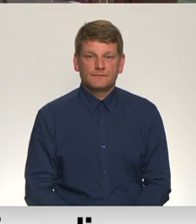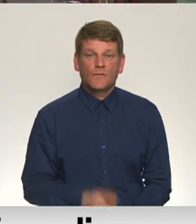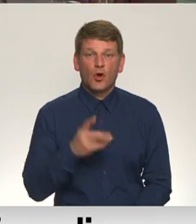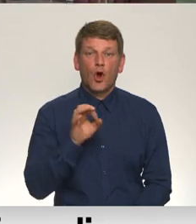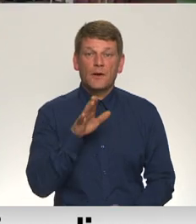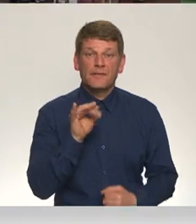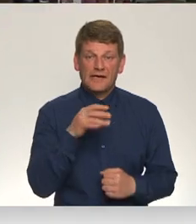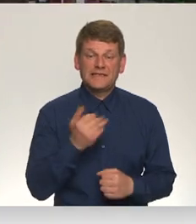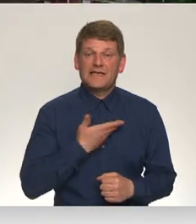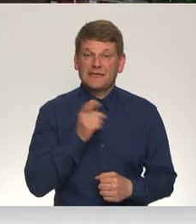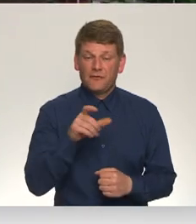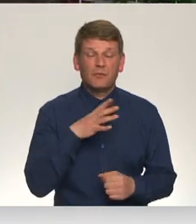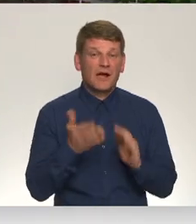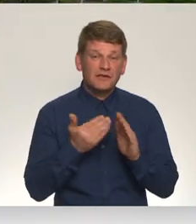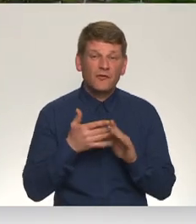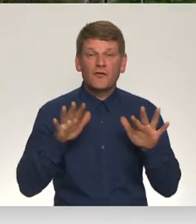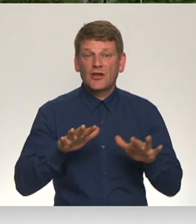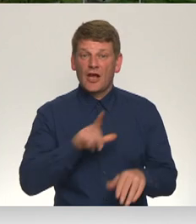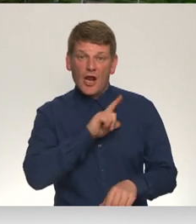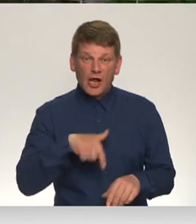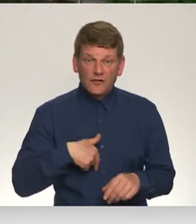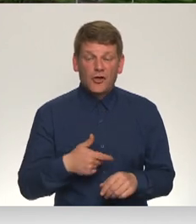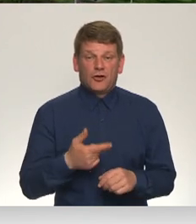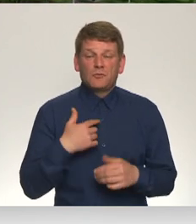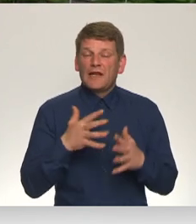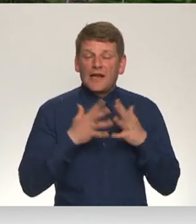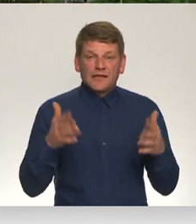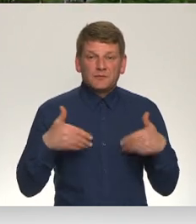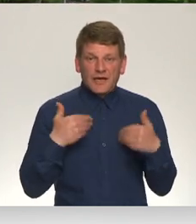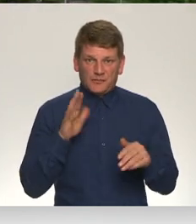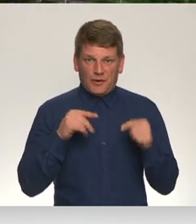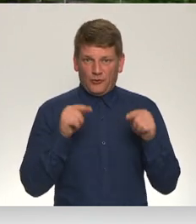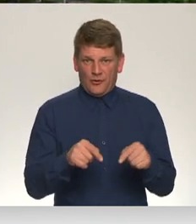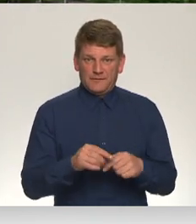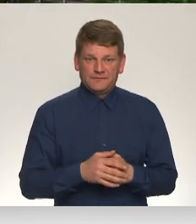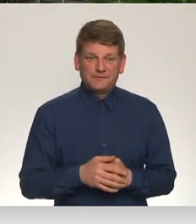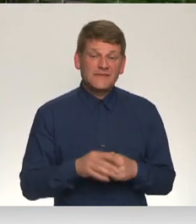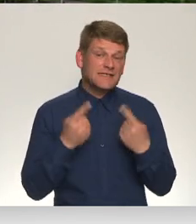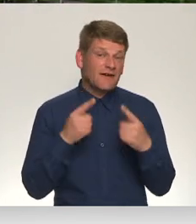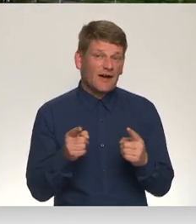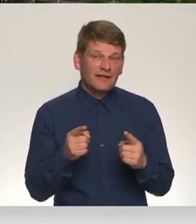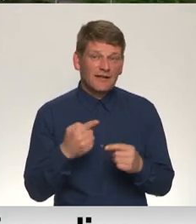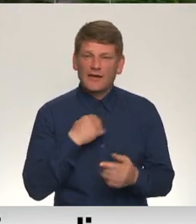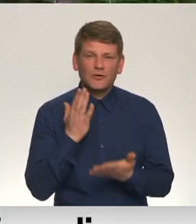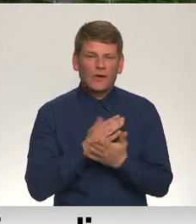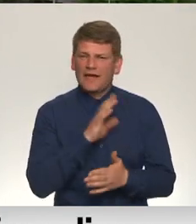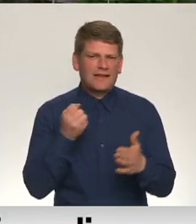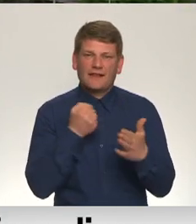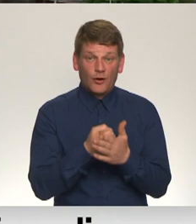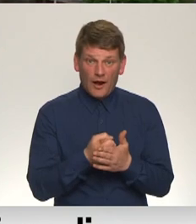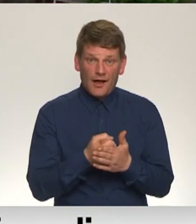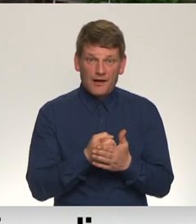Korbijas iedzīvotāji bija ļoti atsaucīgi, vietējie latvieši, man ļoti liels prieks par to. Savādāk es noteikti netiku galā,